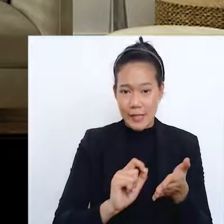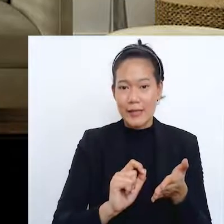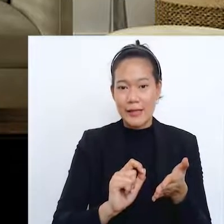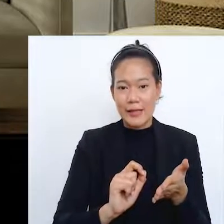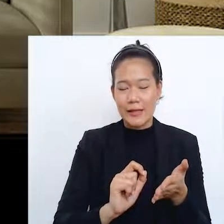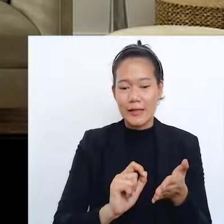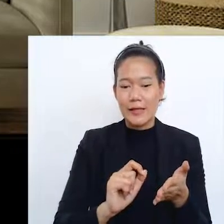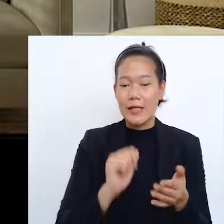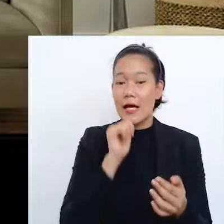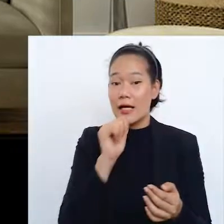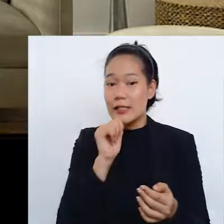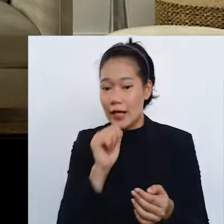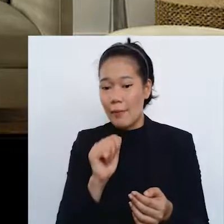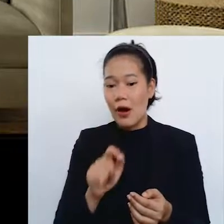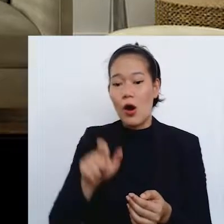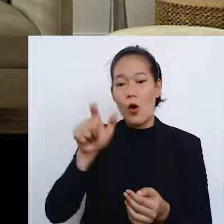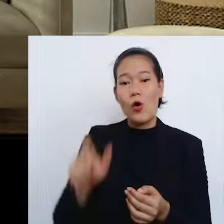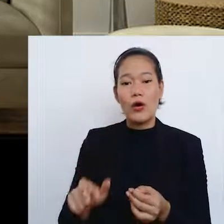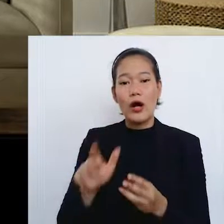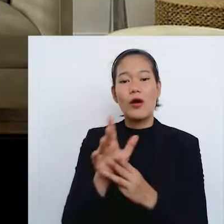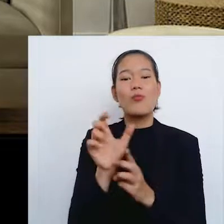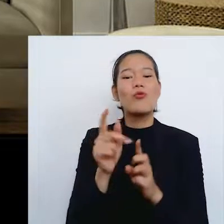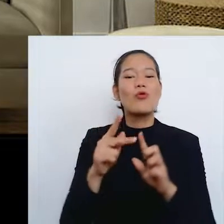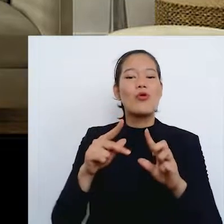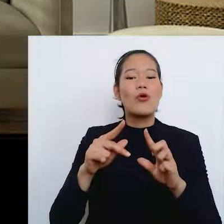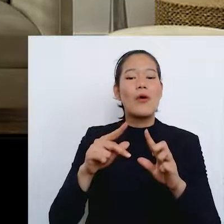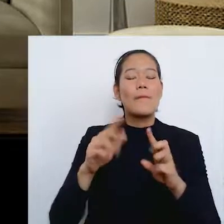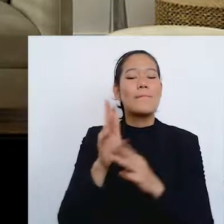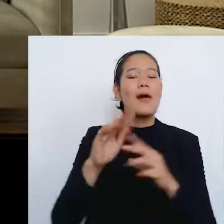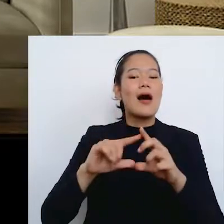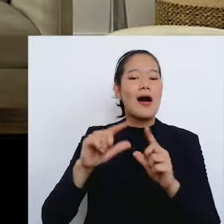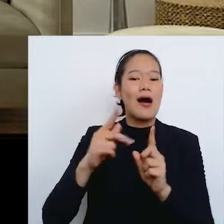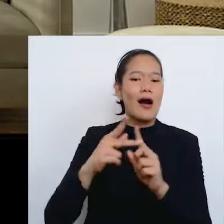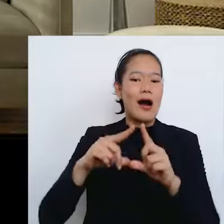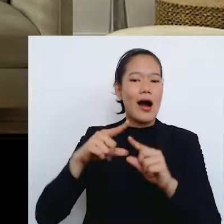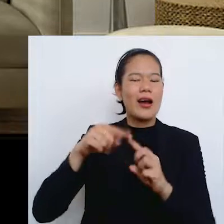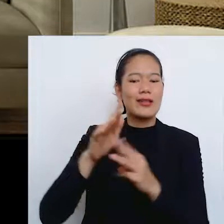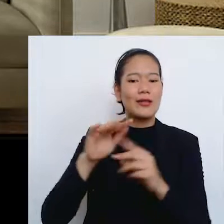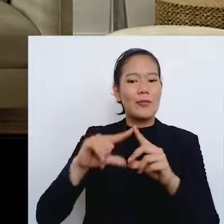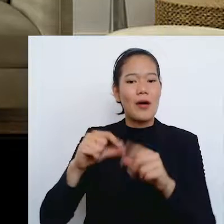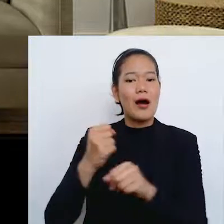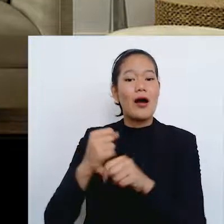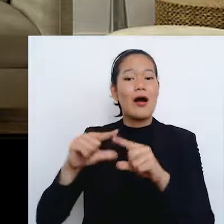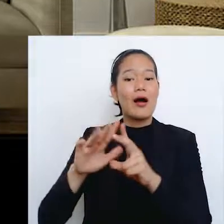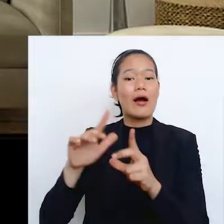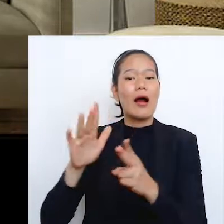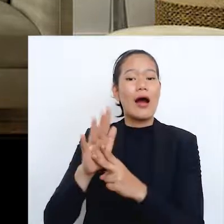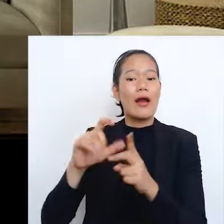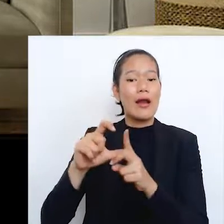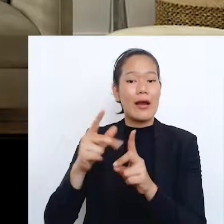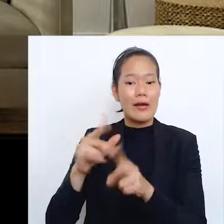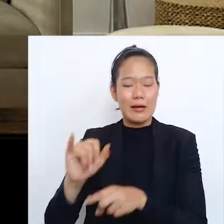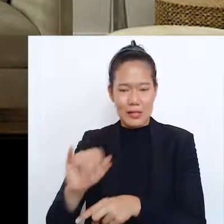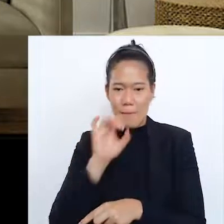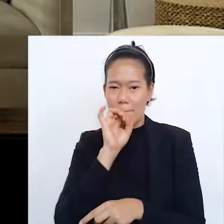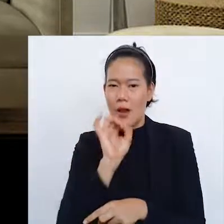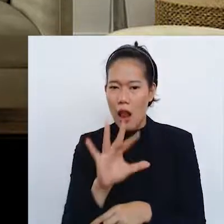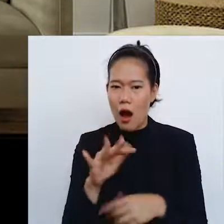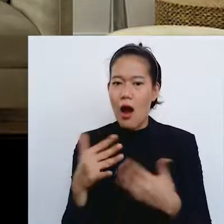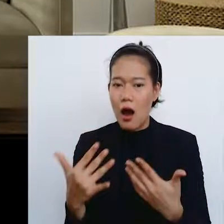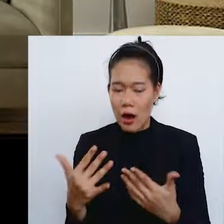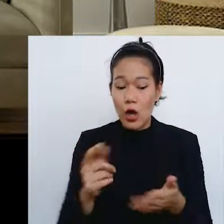tulisan yang diungkapkan oleh Mahatma Gandhi. Tulisan ini mengajak kita untuk